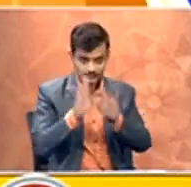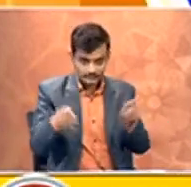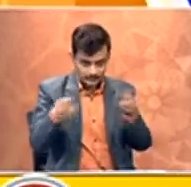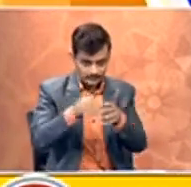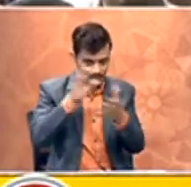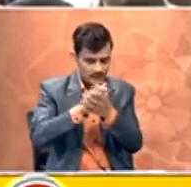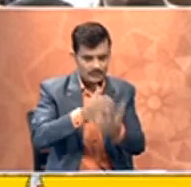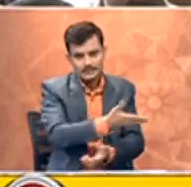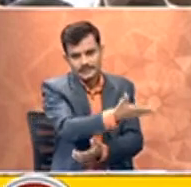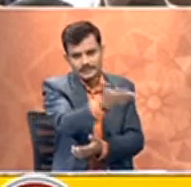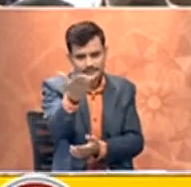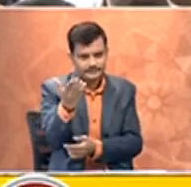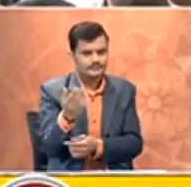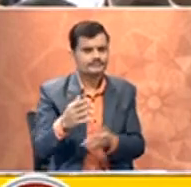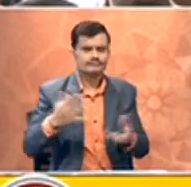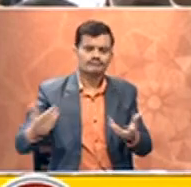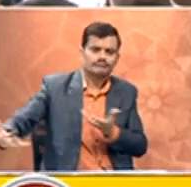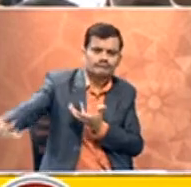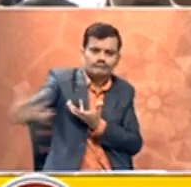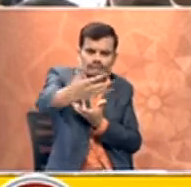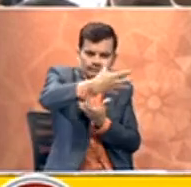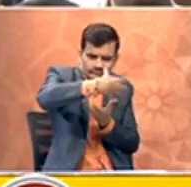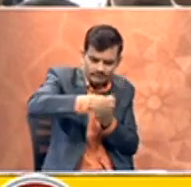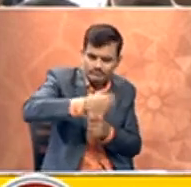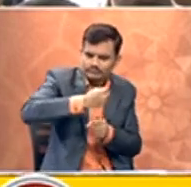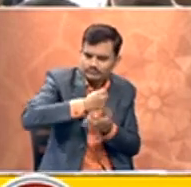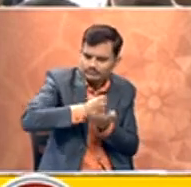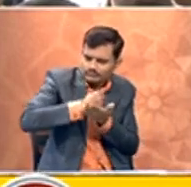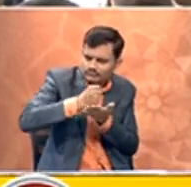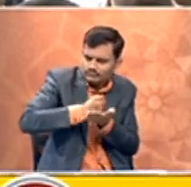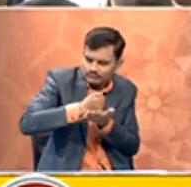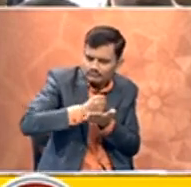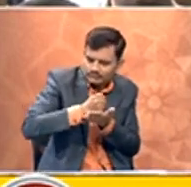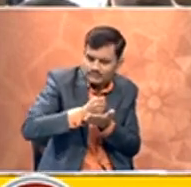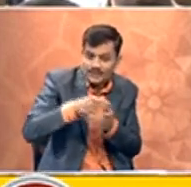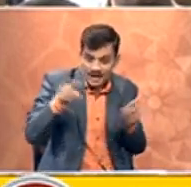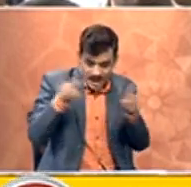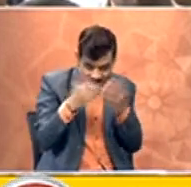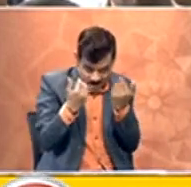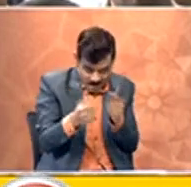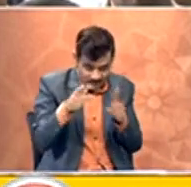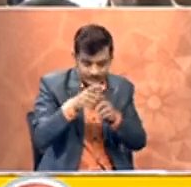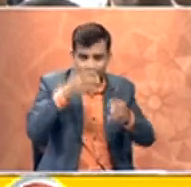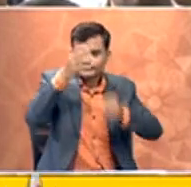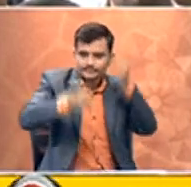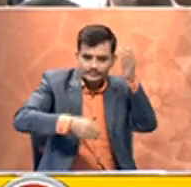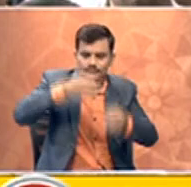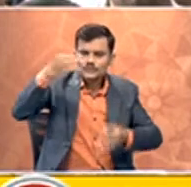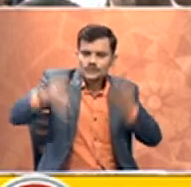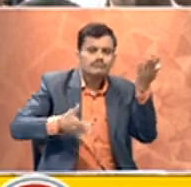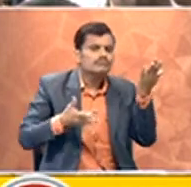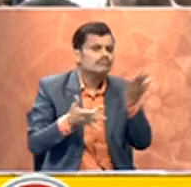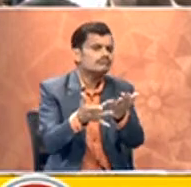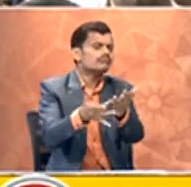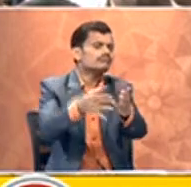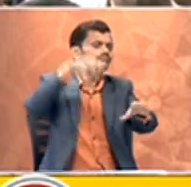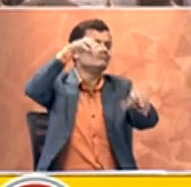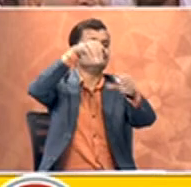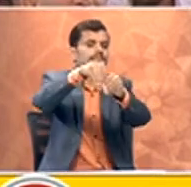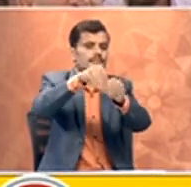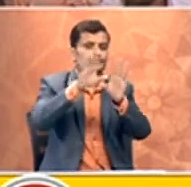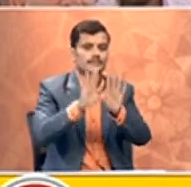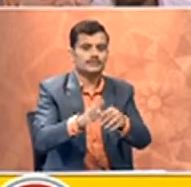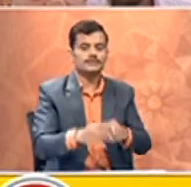साथियों, कलेक्टिव एफर्ट से आज हमारी डेयरीज भी आधुनिक सोच के साथ आगे बढ़ रही